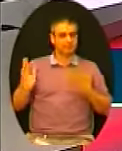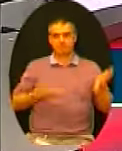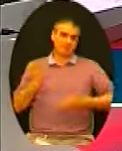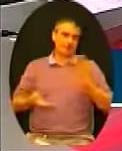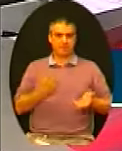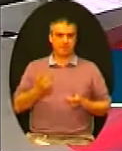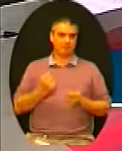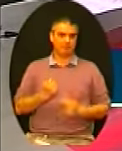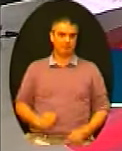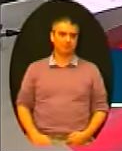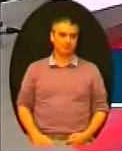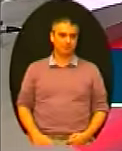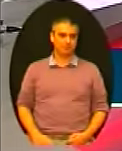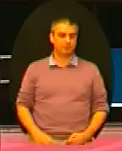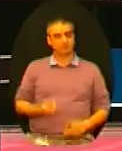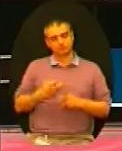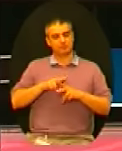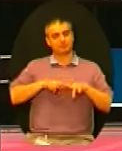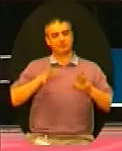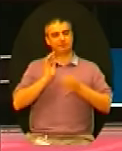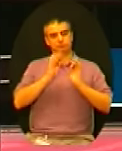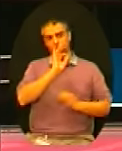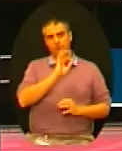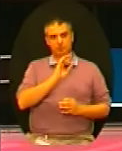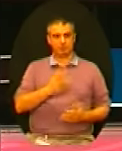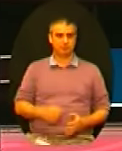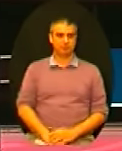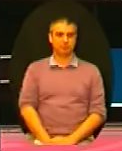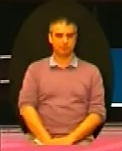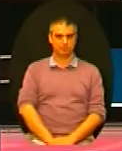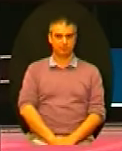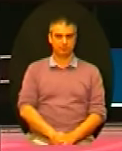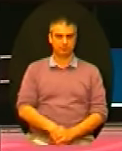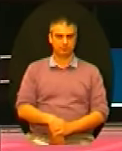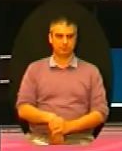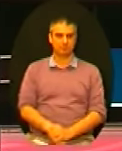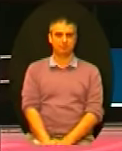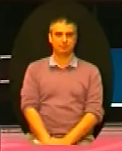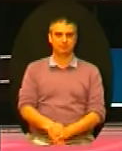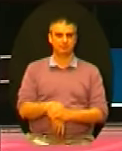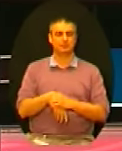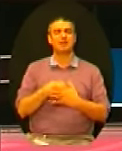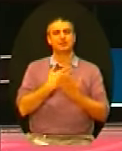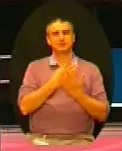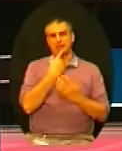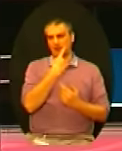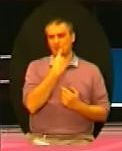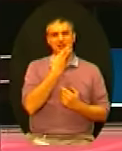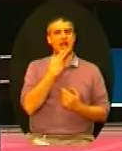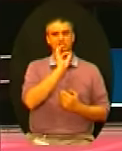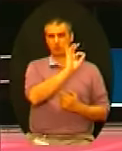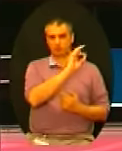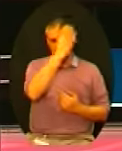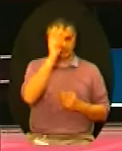שהזדרזו או החריפו את מצבו המשפטי בלאו הכי. אני מציע להתייחס להצהרות של אולמרט באותה